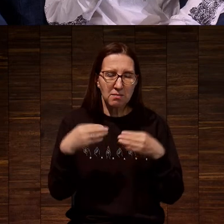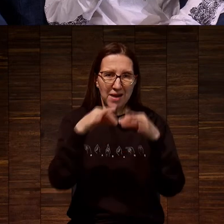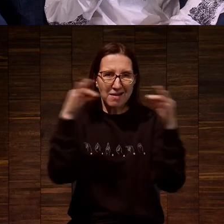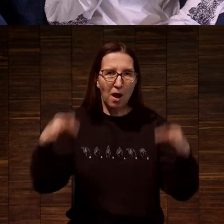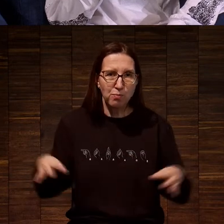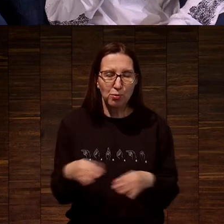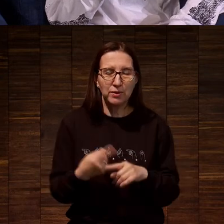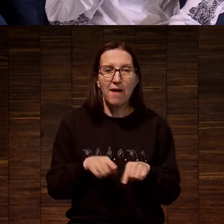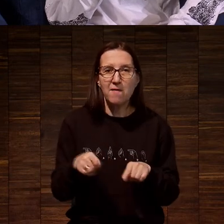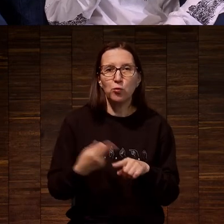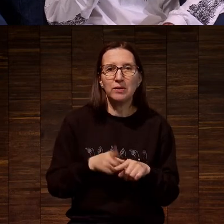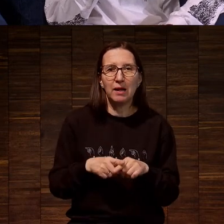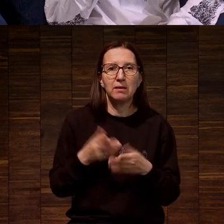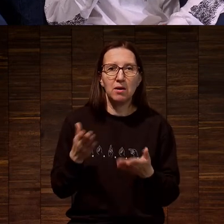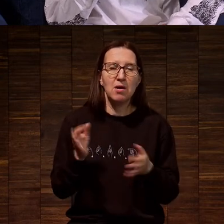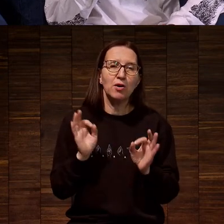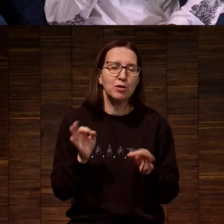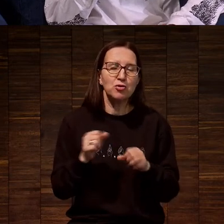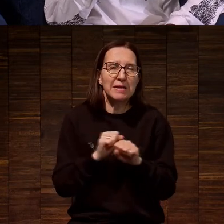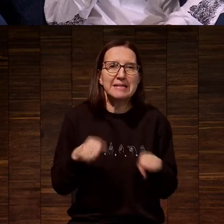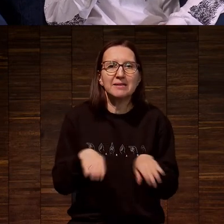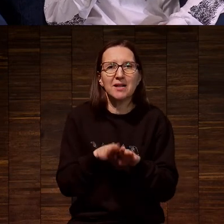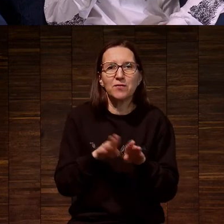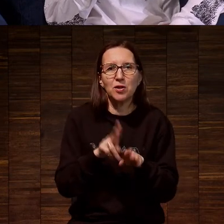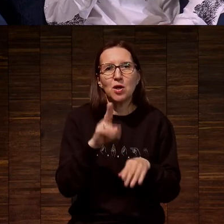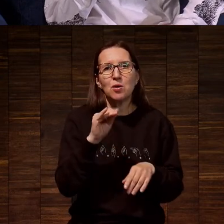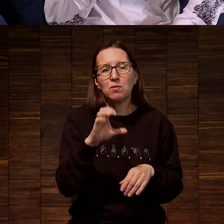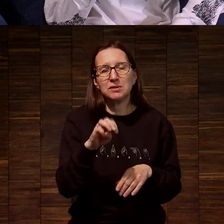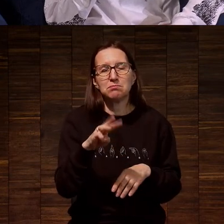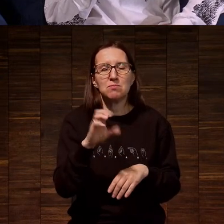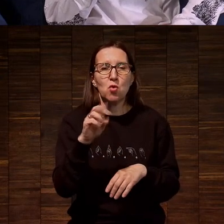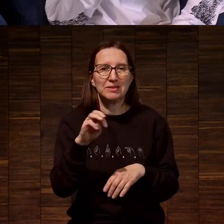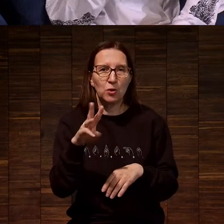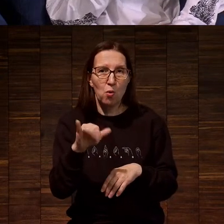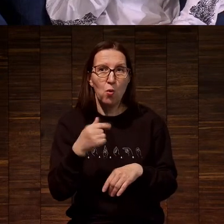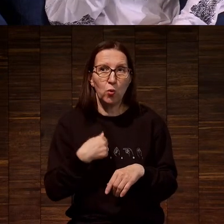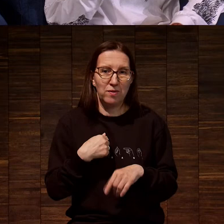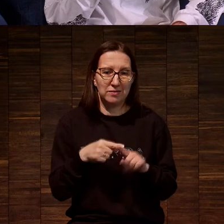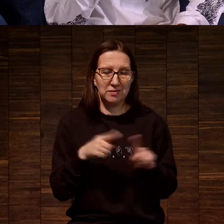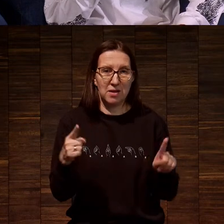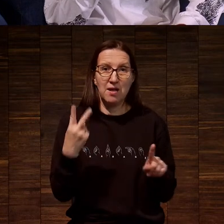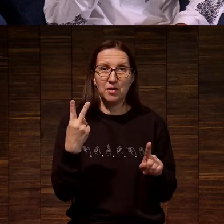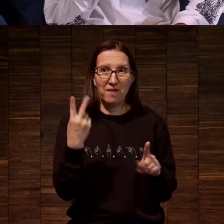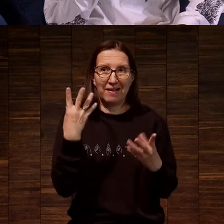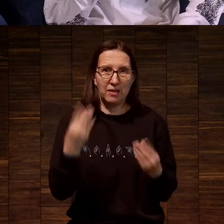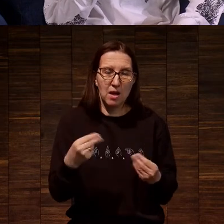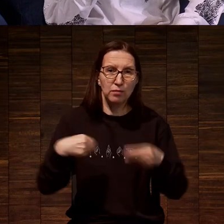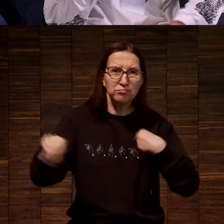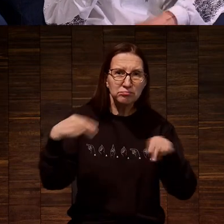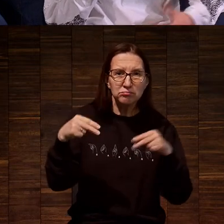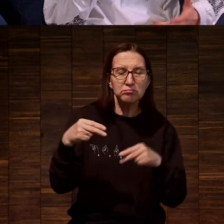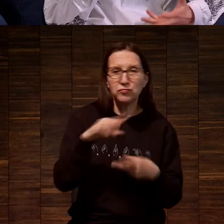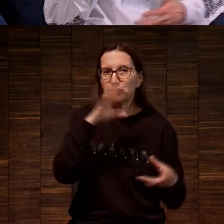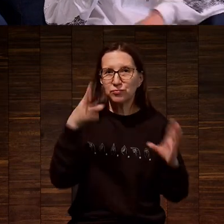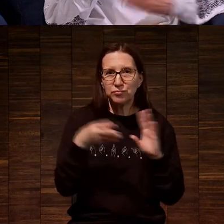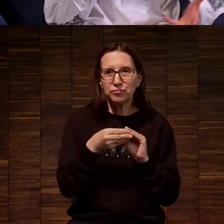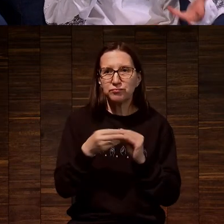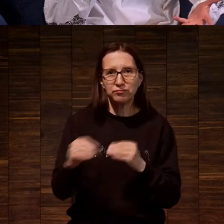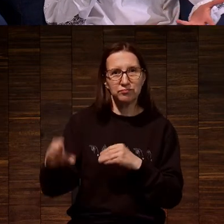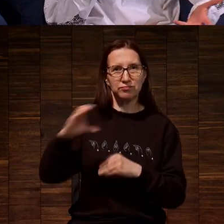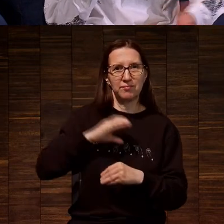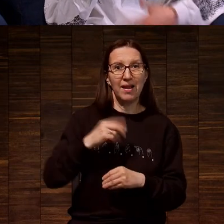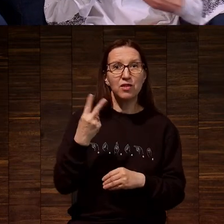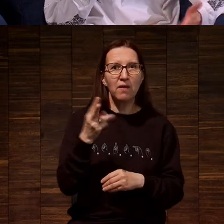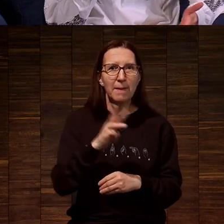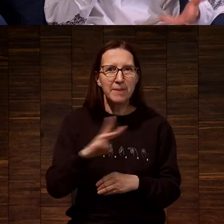конечно, не космос, не базар, но у нас тогда за два дня купили на на 2 миллиона работ. То есть рынок, он